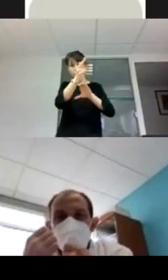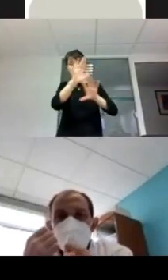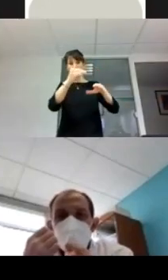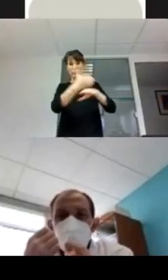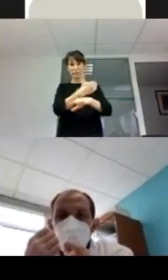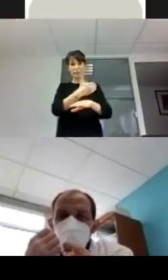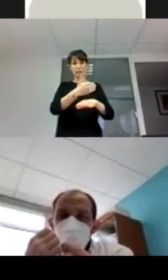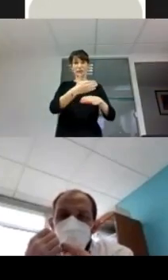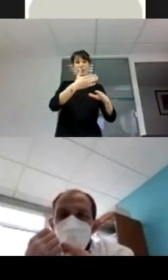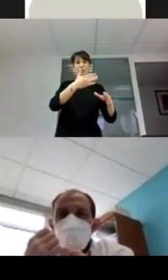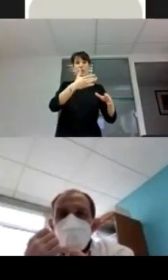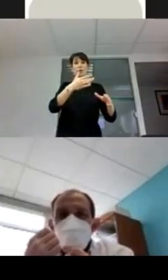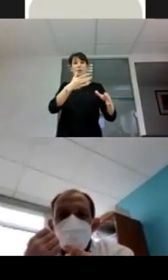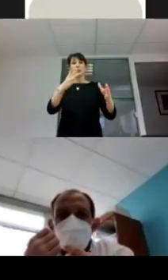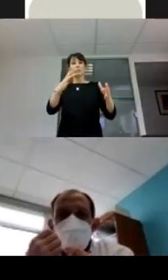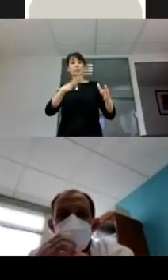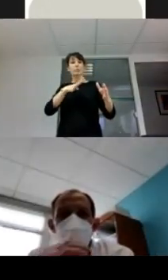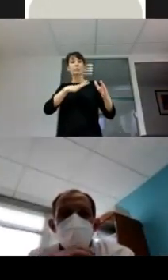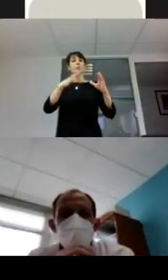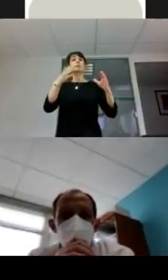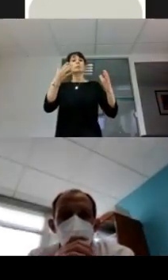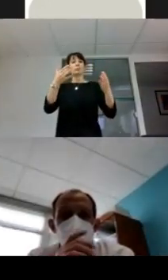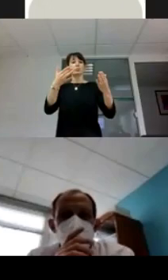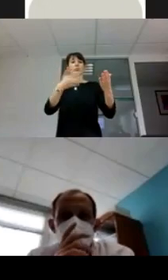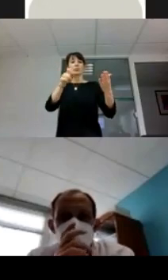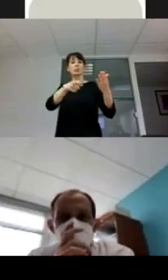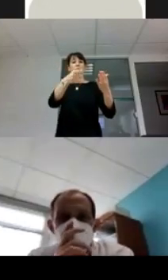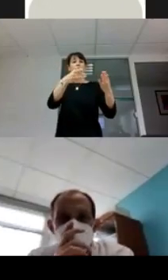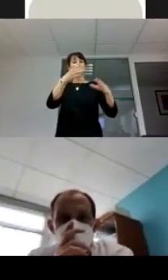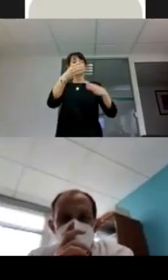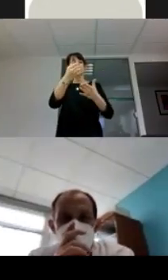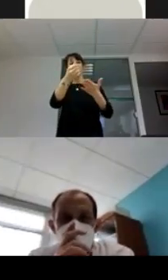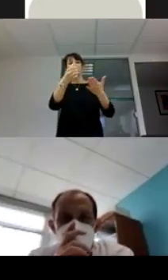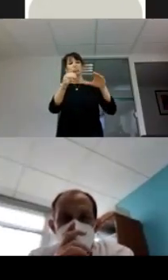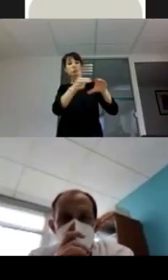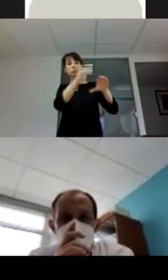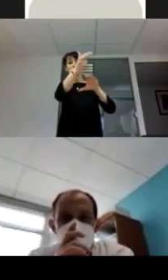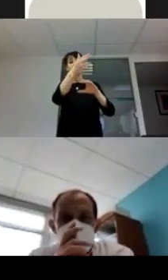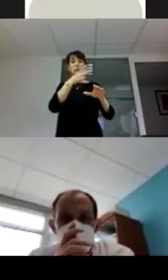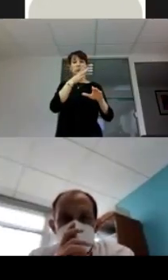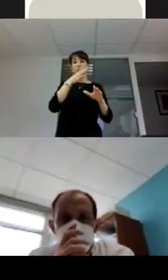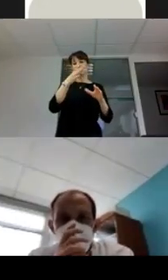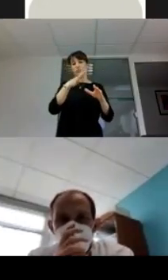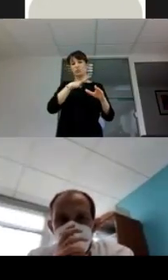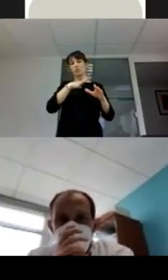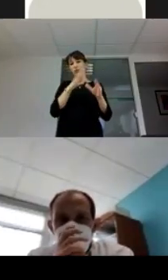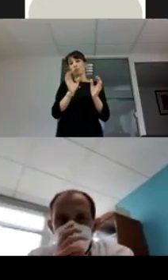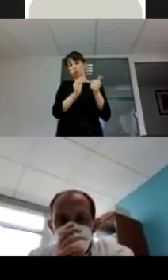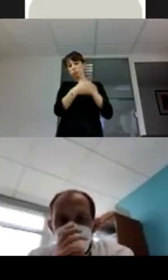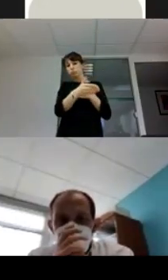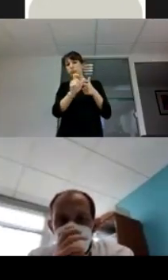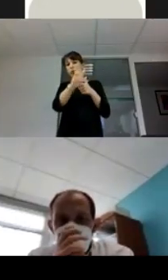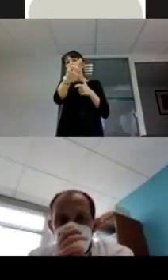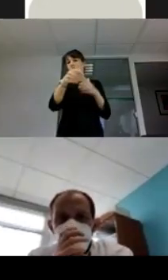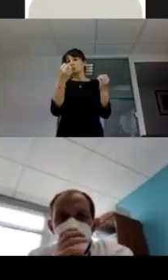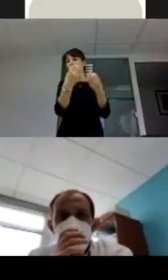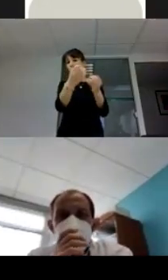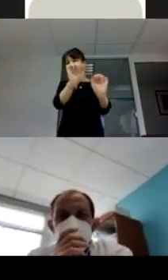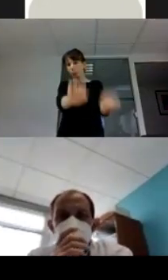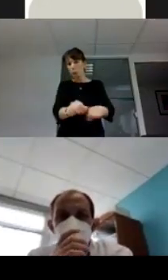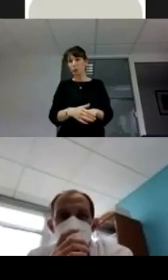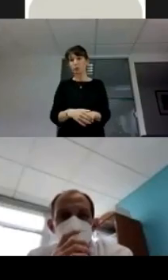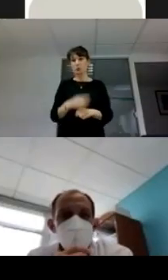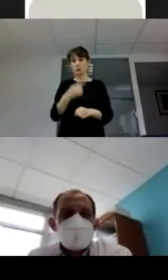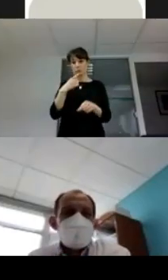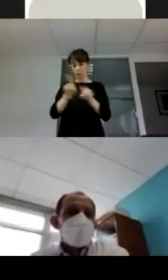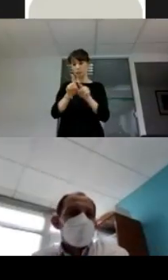coloscopie, le meilleur examen de dépistage entre le test et l'exploration endoscopique est bien sûr la coloscopie, mais c'est un examen qui n'est pas dénué de complications